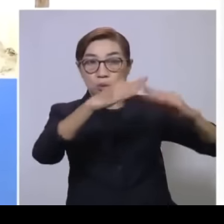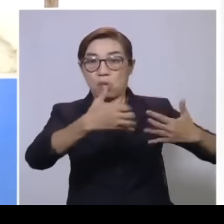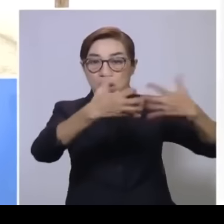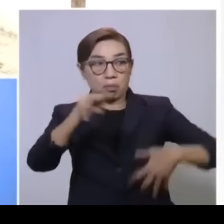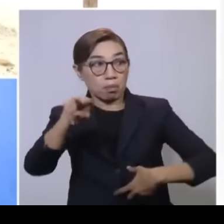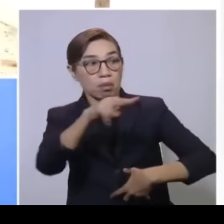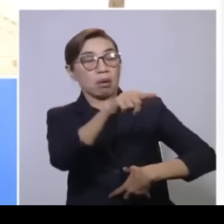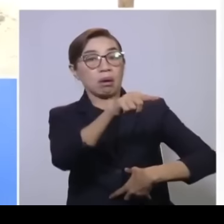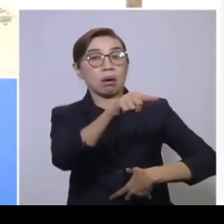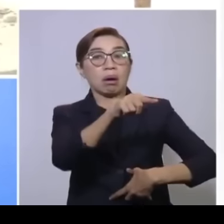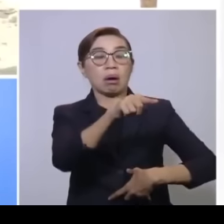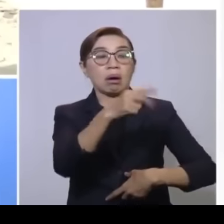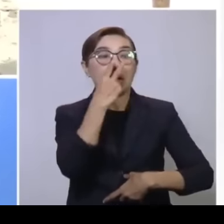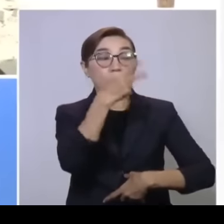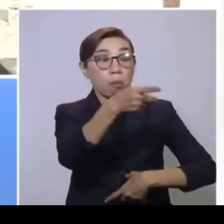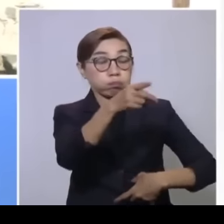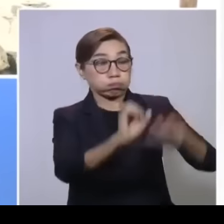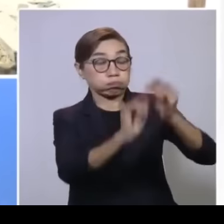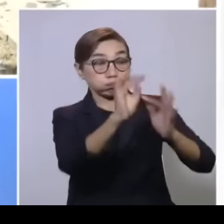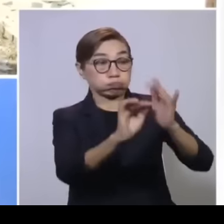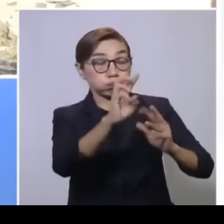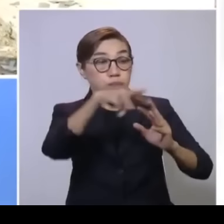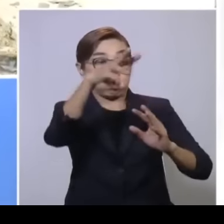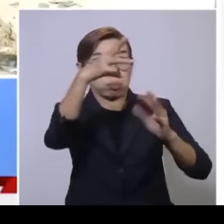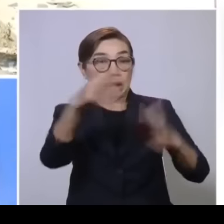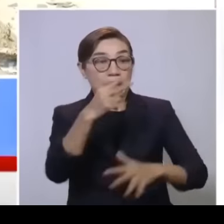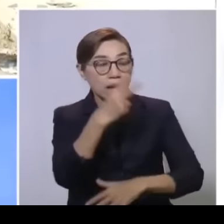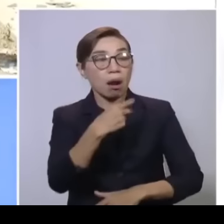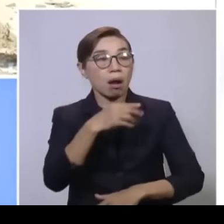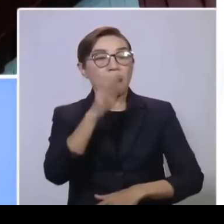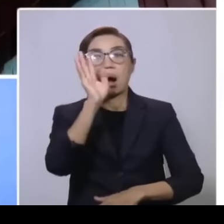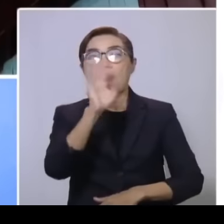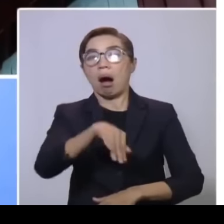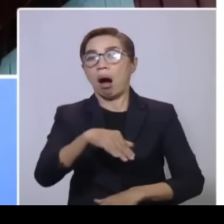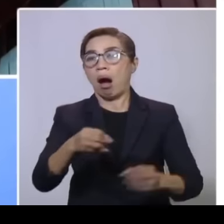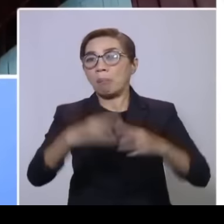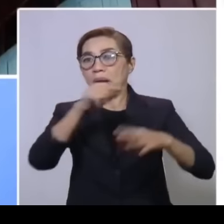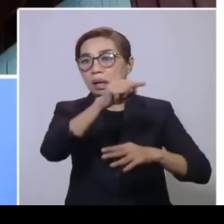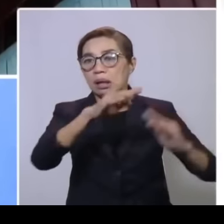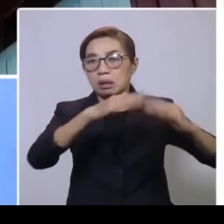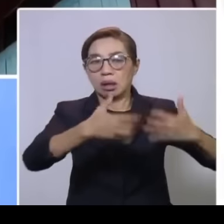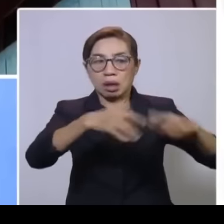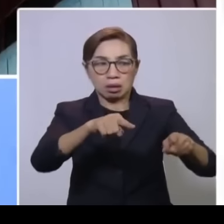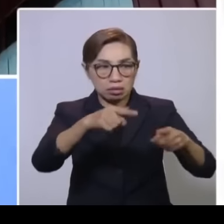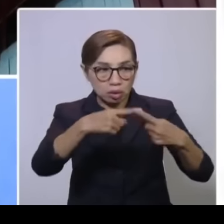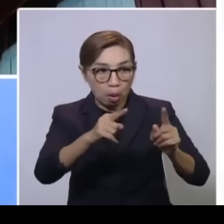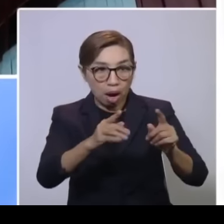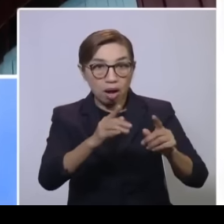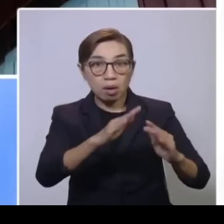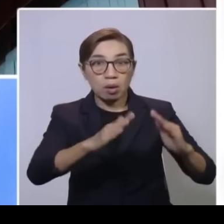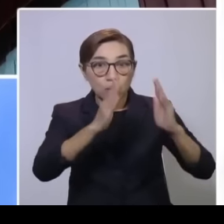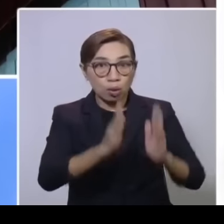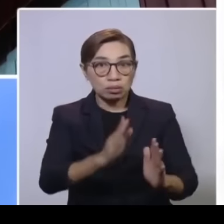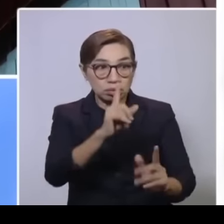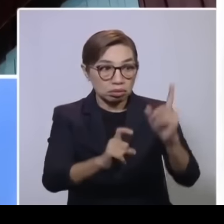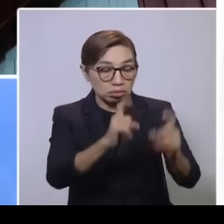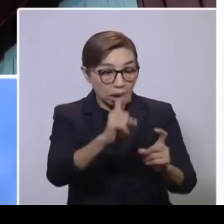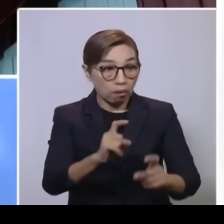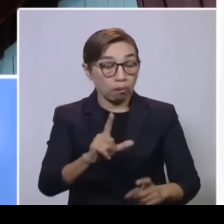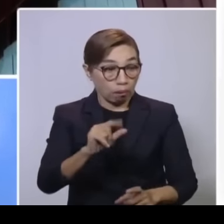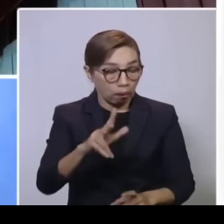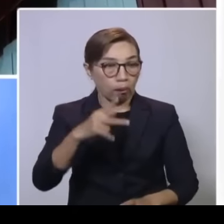พอเราหันไปดูที่โรงผู้ก็ไฟลุกควันขึ้นแล้วค่ะเราก็เลยรู้ว่าเป็นผู้ระเบิดแต่เราไม่รู้ว่าจำนวนคนที่เสียชีวิตจะเยอะขน